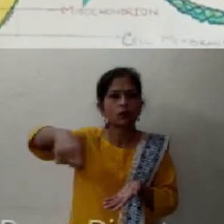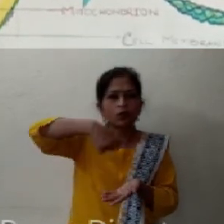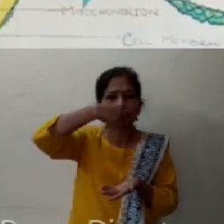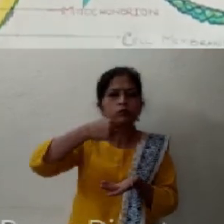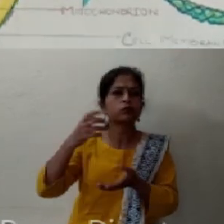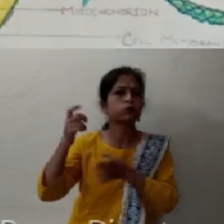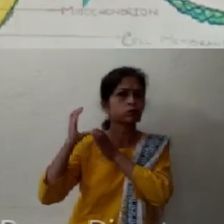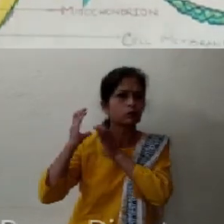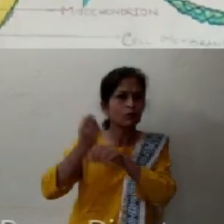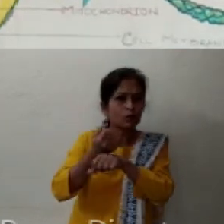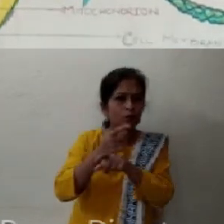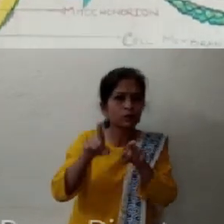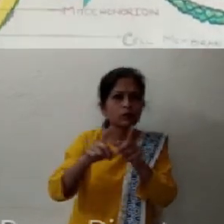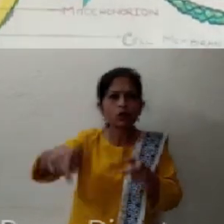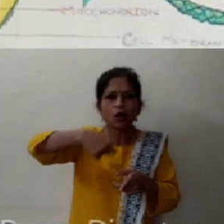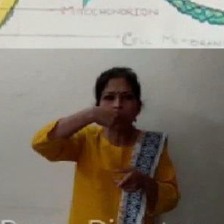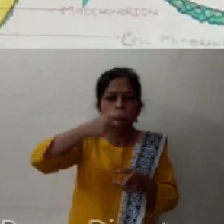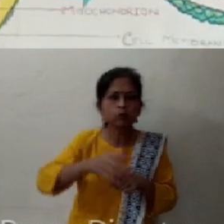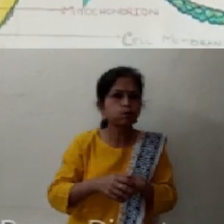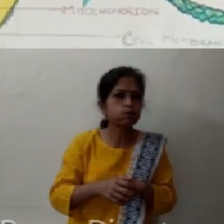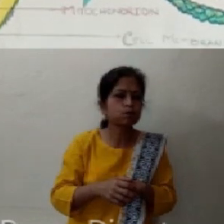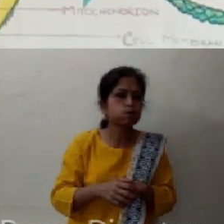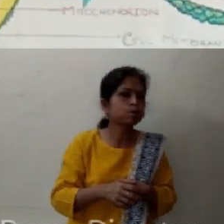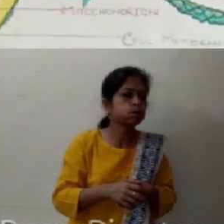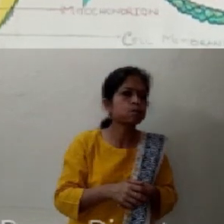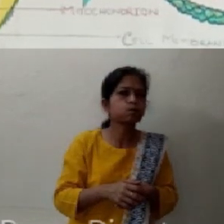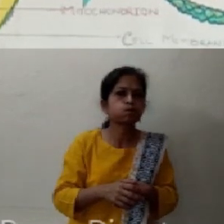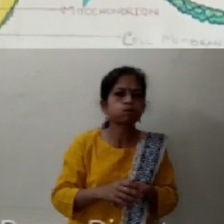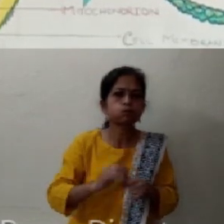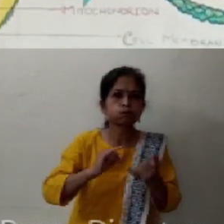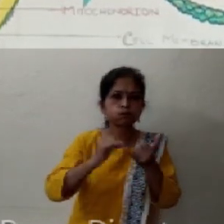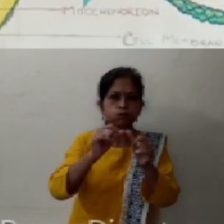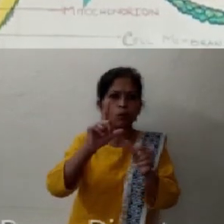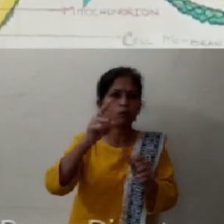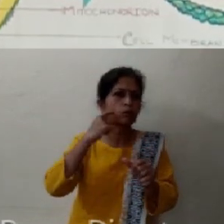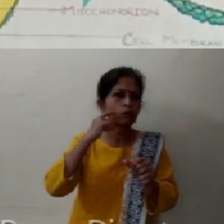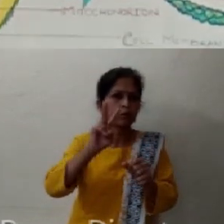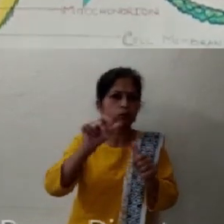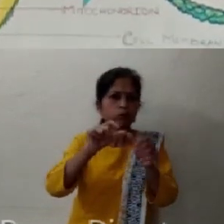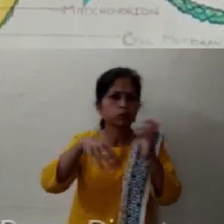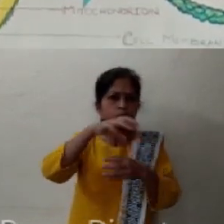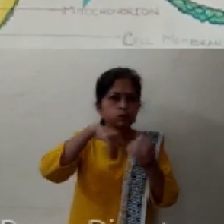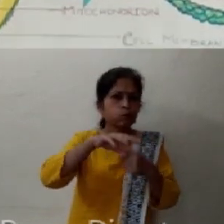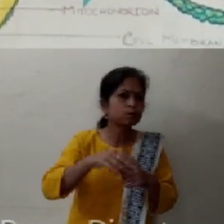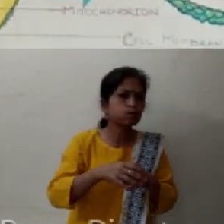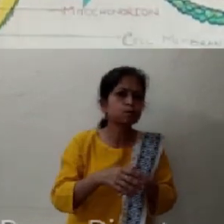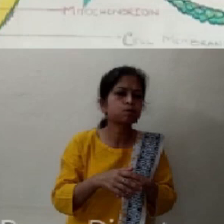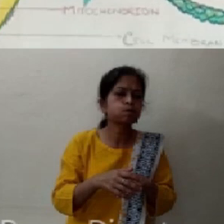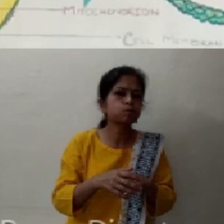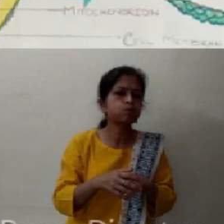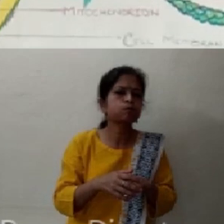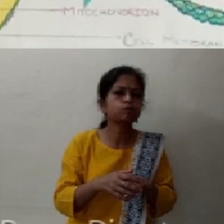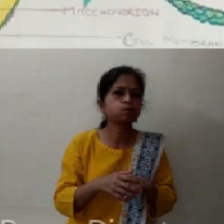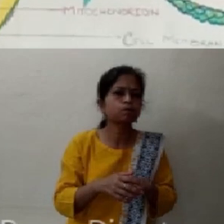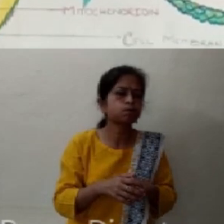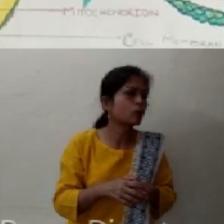मुंह के अंदर डालें, कुल्ला करें थूक के साथ मिलकर, जब तक वो मुंह ना भर जाए तब तक कुल्ला करें, उसको कुल्ला करते रहें और थूक दें, उसे अंदर ना